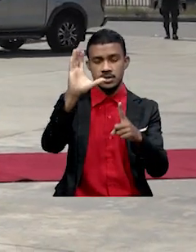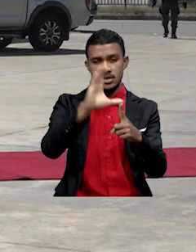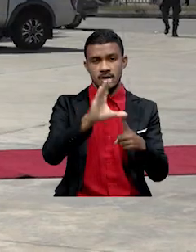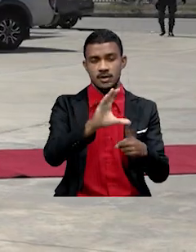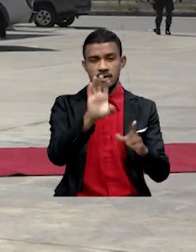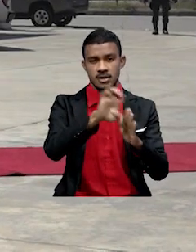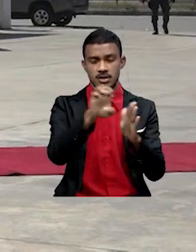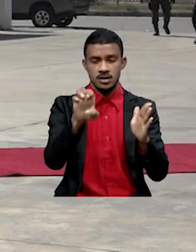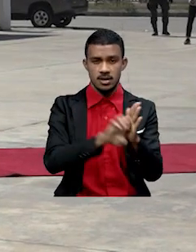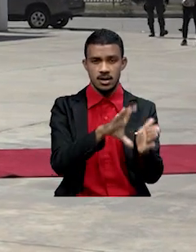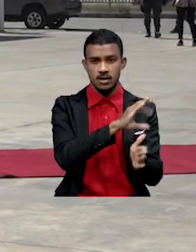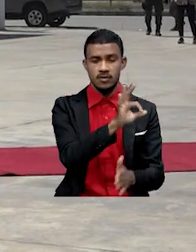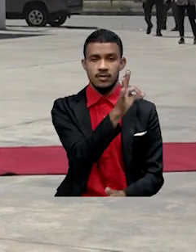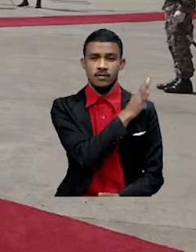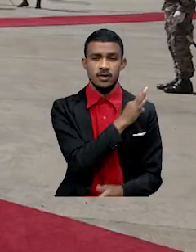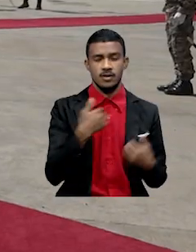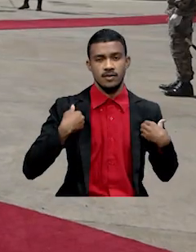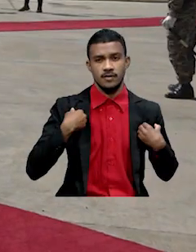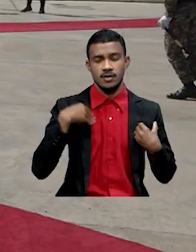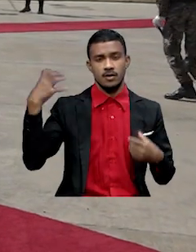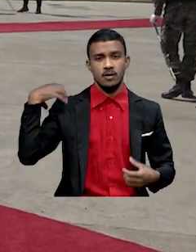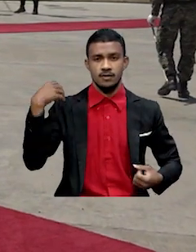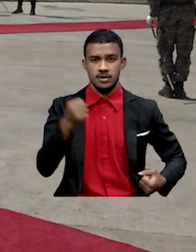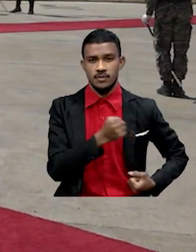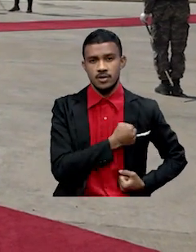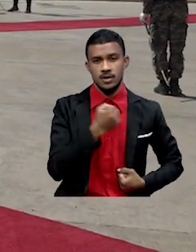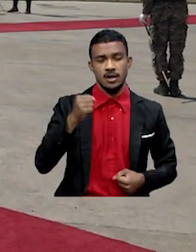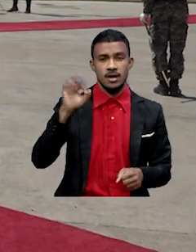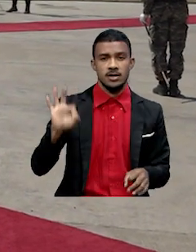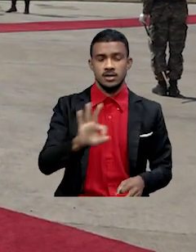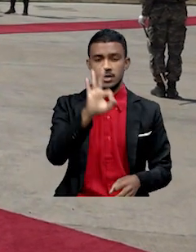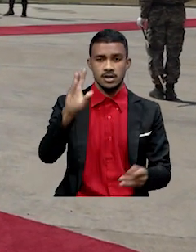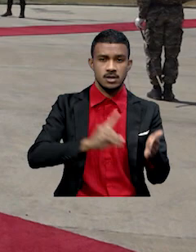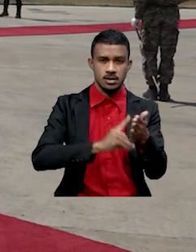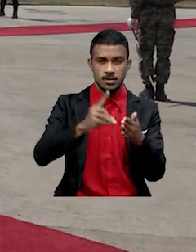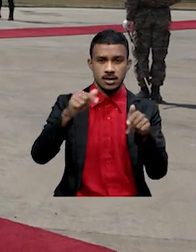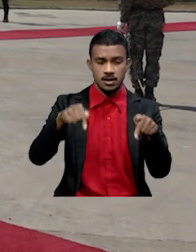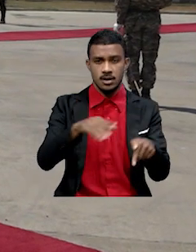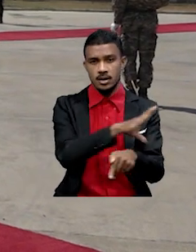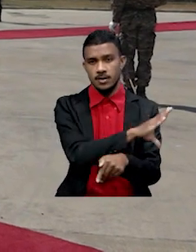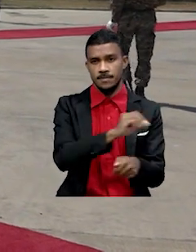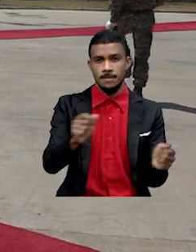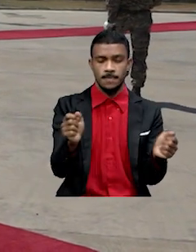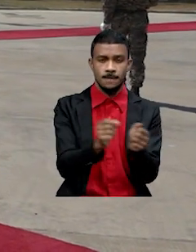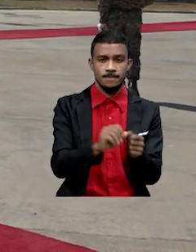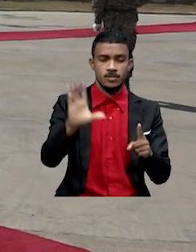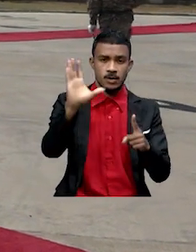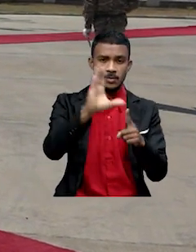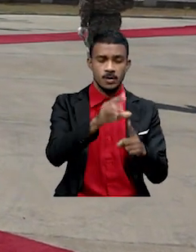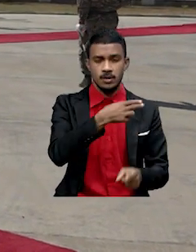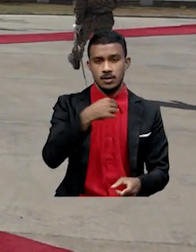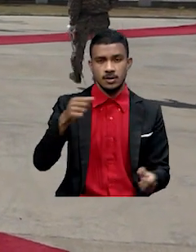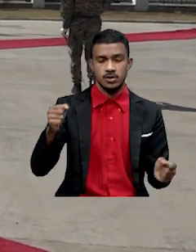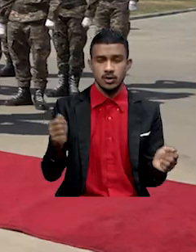Ratelak iha kuartel general FFDTL sesta semana ne. General Indonesia ho fitun hat ne hateten nia